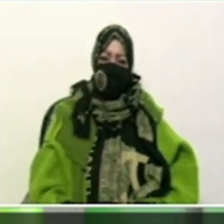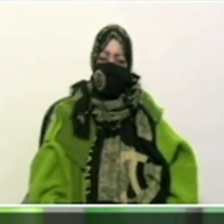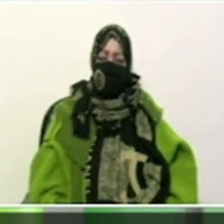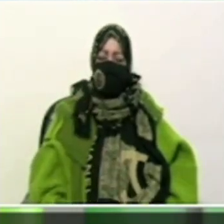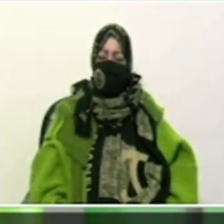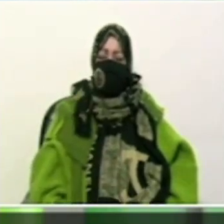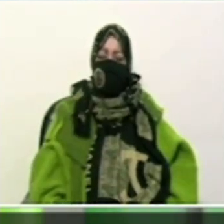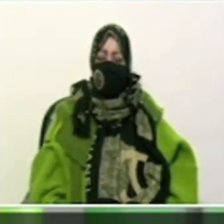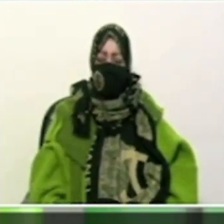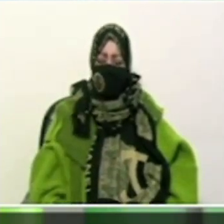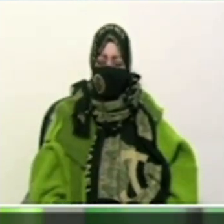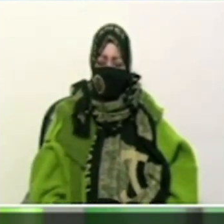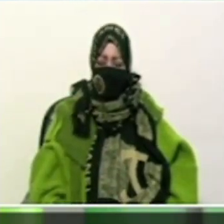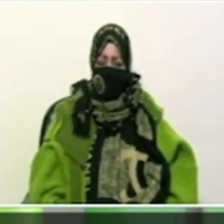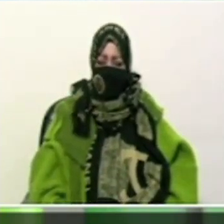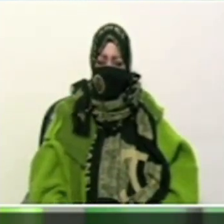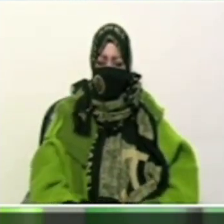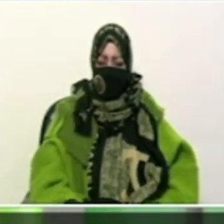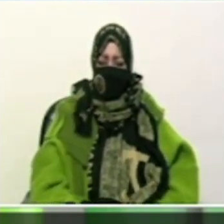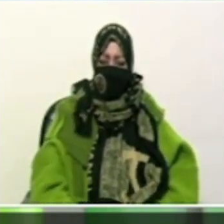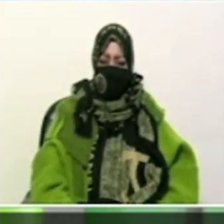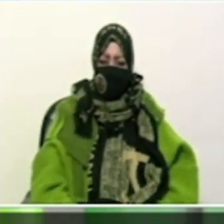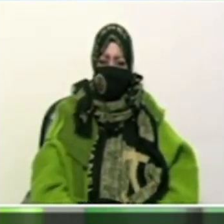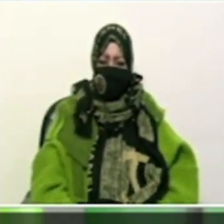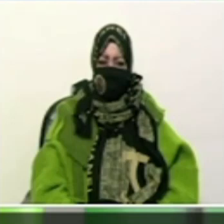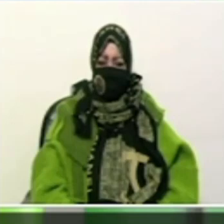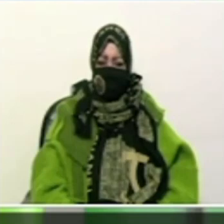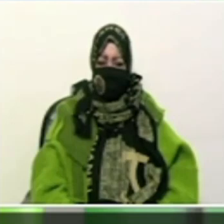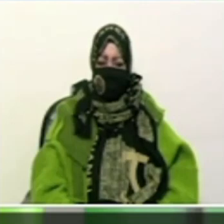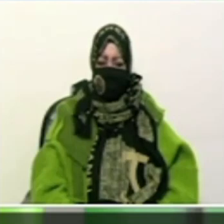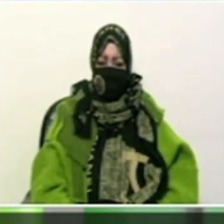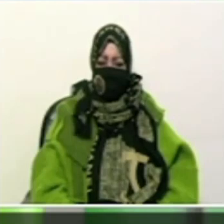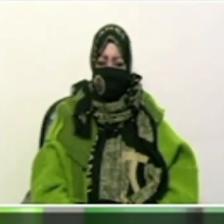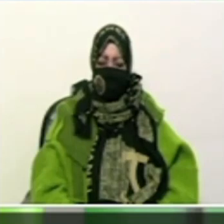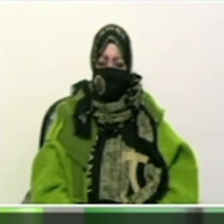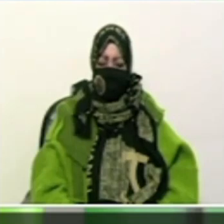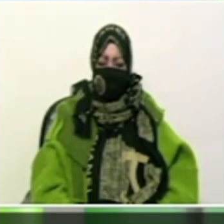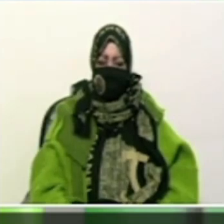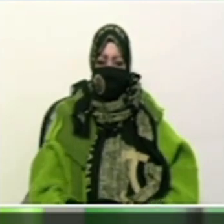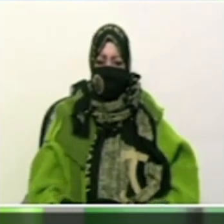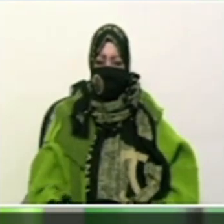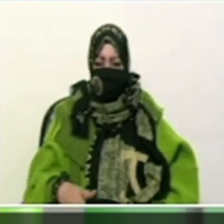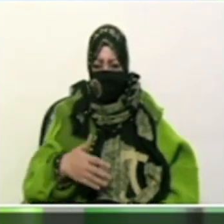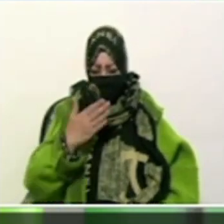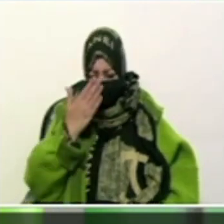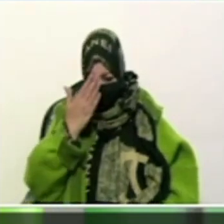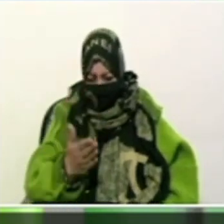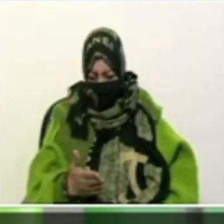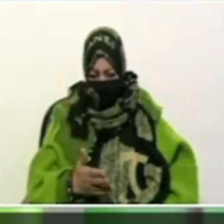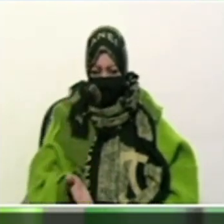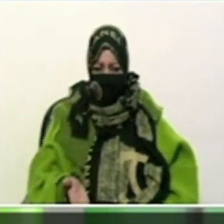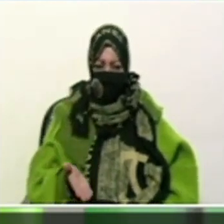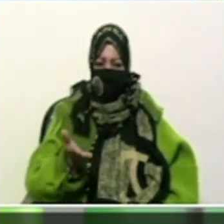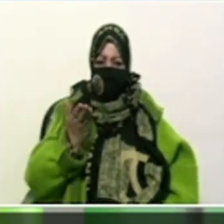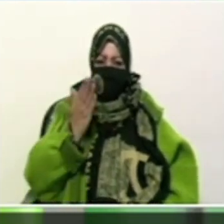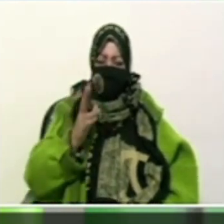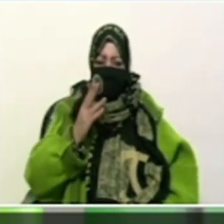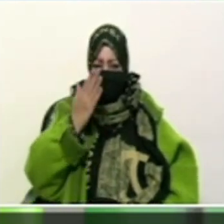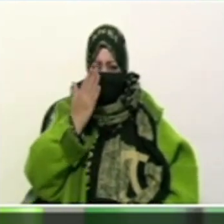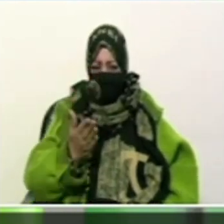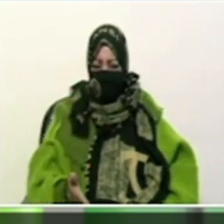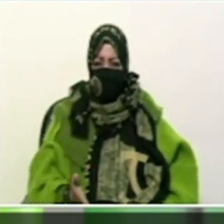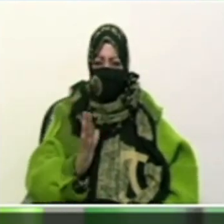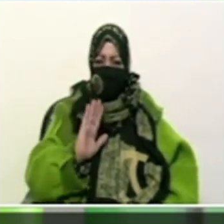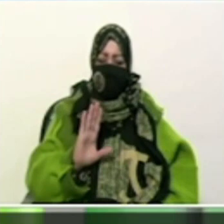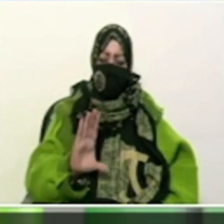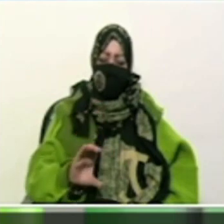الركوع والسجود هيك يعني ما بعد اسهل من بعضهم وخلاص مرات نشد عند الوطاء